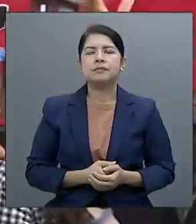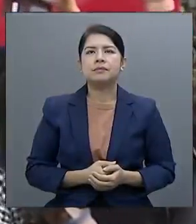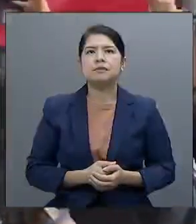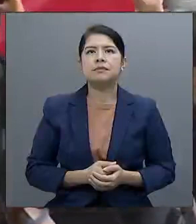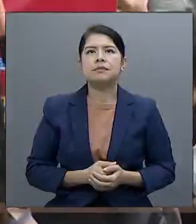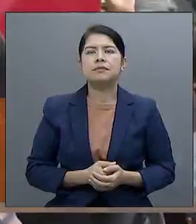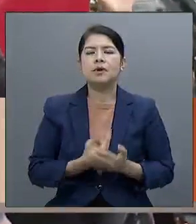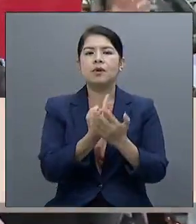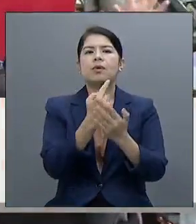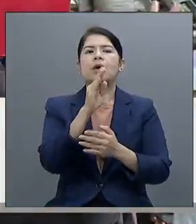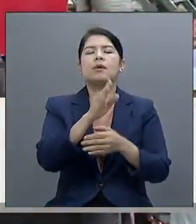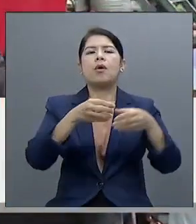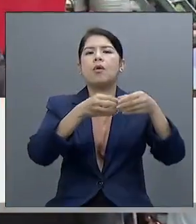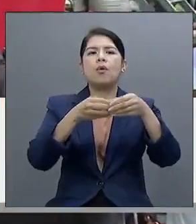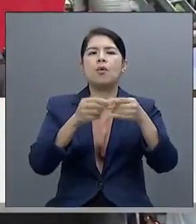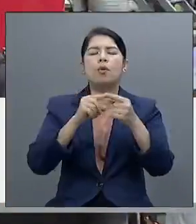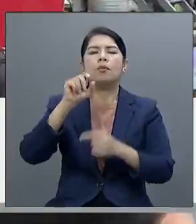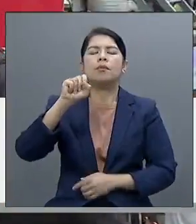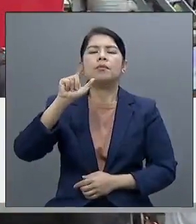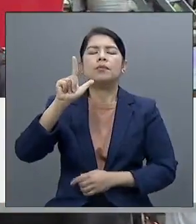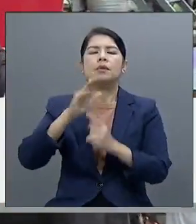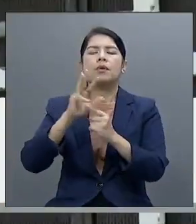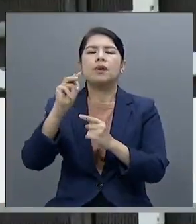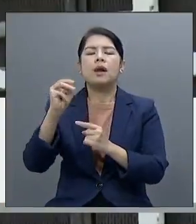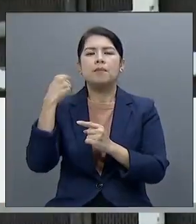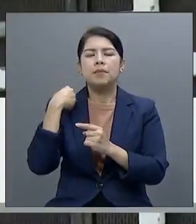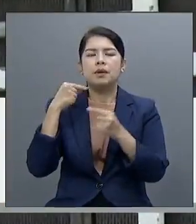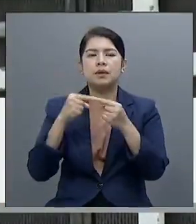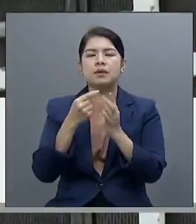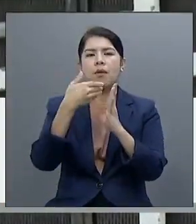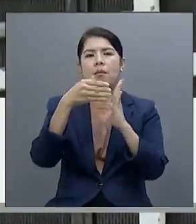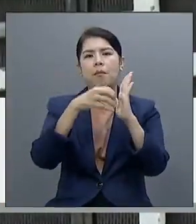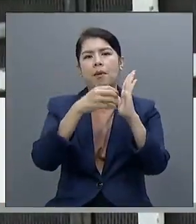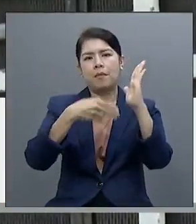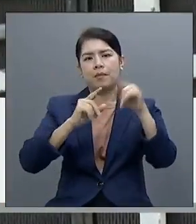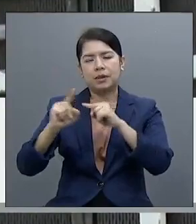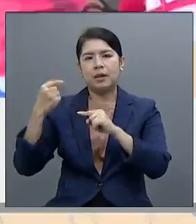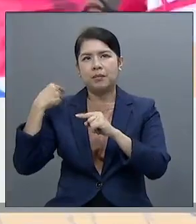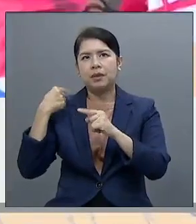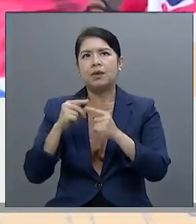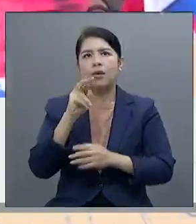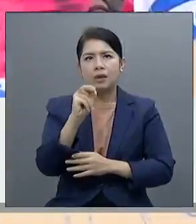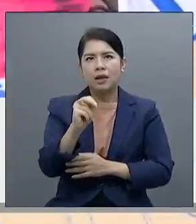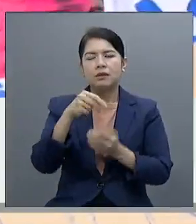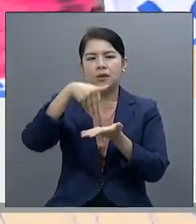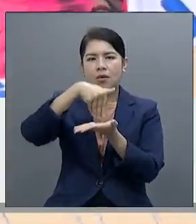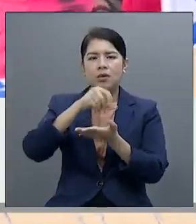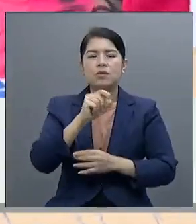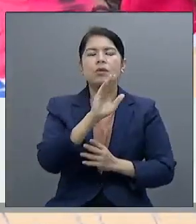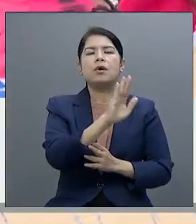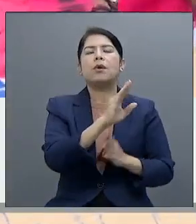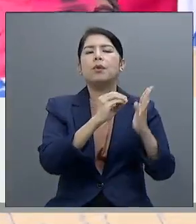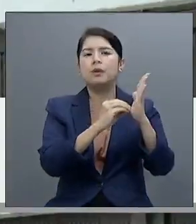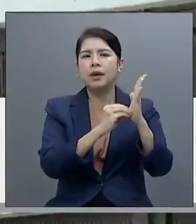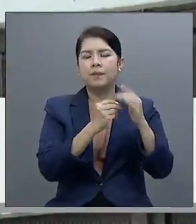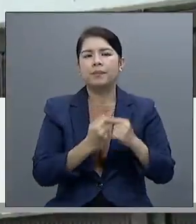ตัวแทนเครือข่ายสลัม4ภาคทั่วประเทศและภาคีเครือข่ายนัดรวมตัวกันที่ศาลาว่าการกรุงเทพมหานครนะคะตั้งแต่ช่วงเช้าเพื่อร่วม